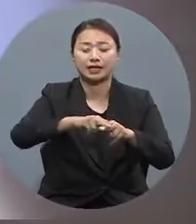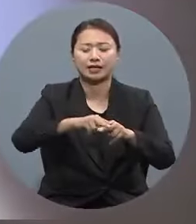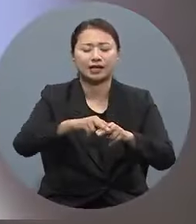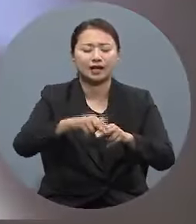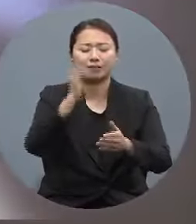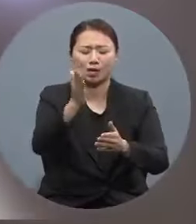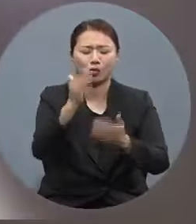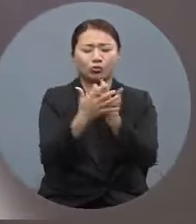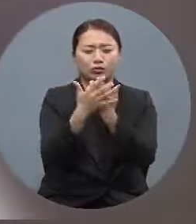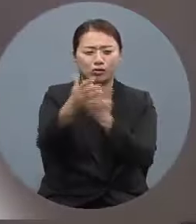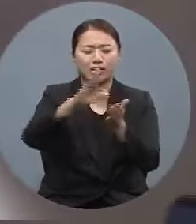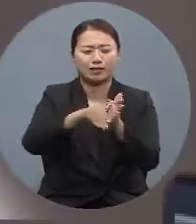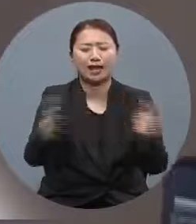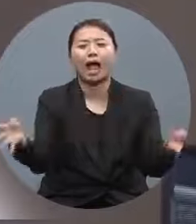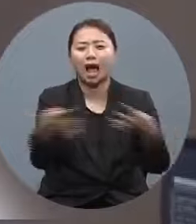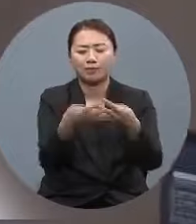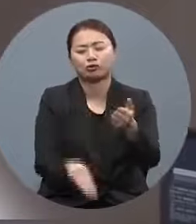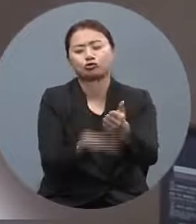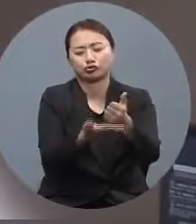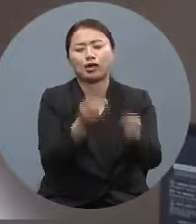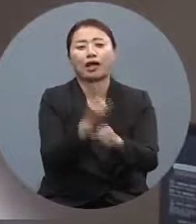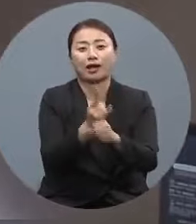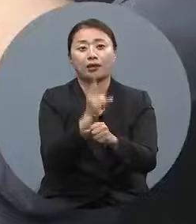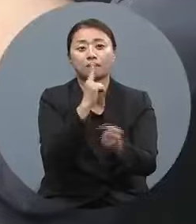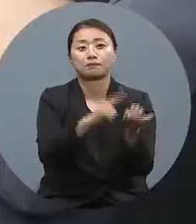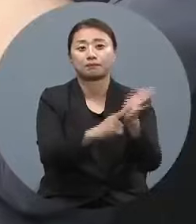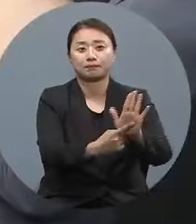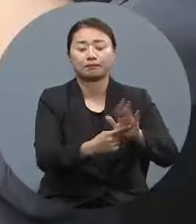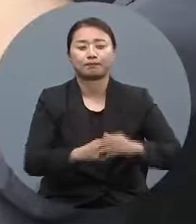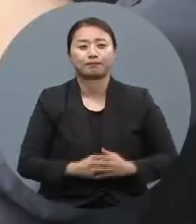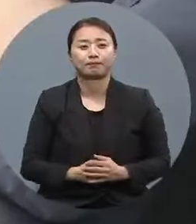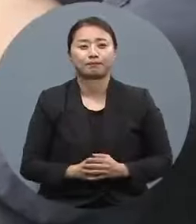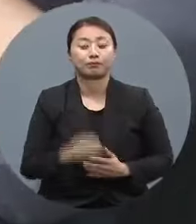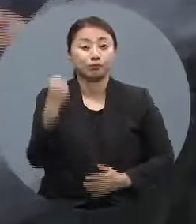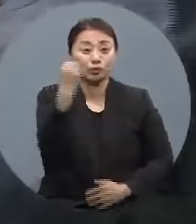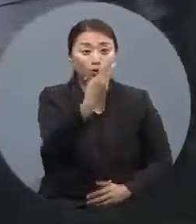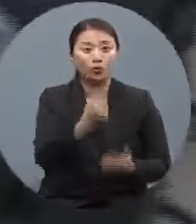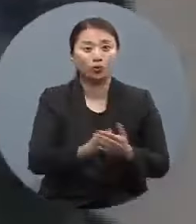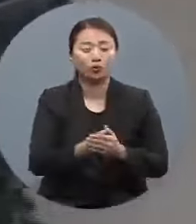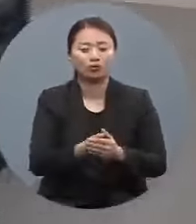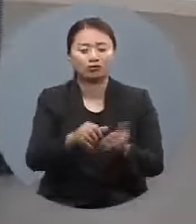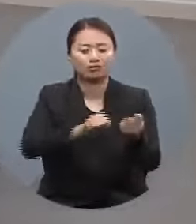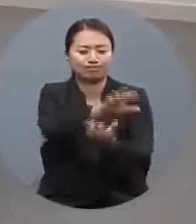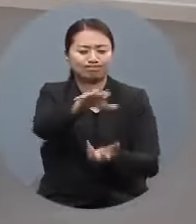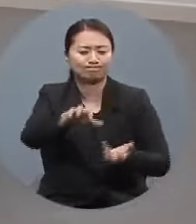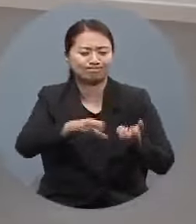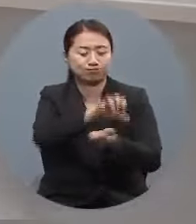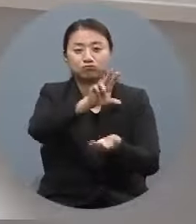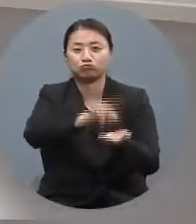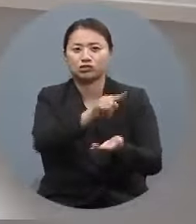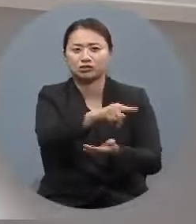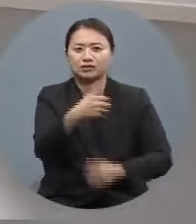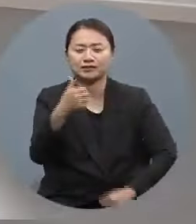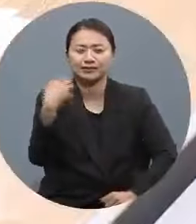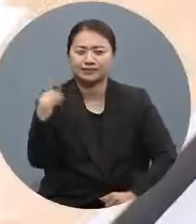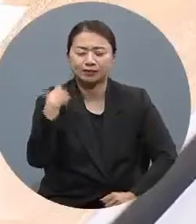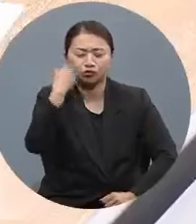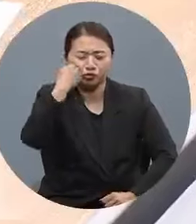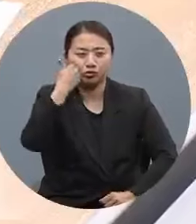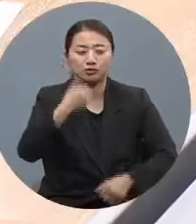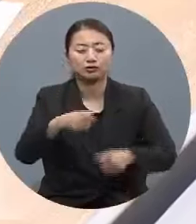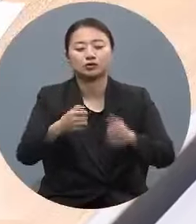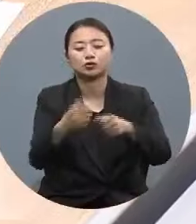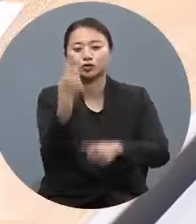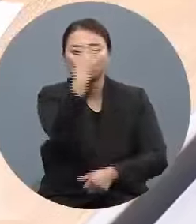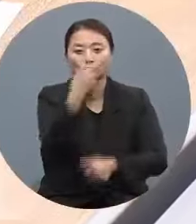총회를 통해 합의로 추대하고 권고하고 나섰습니다 또 의회 파행에 책임을 묻기 위한 조사 특이도